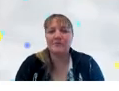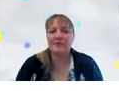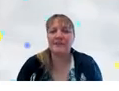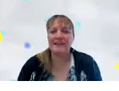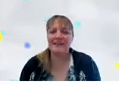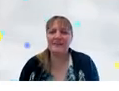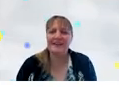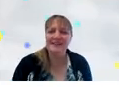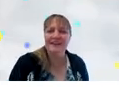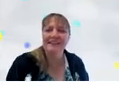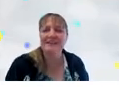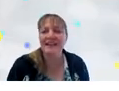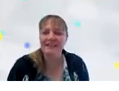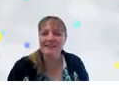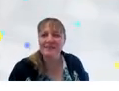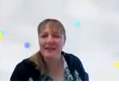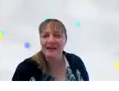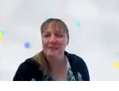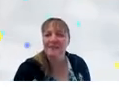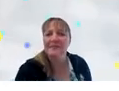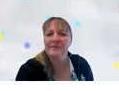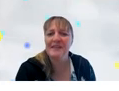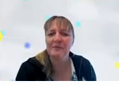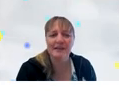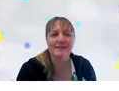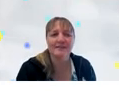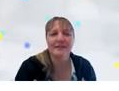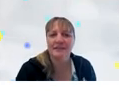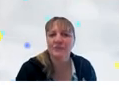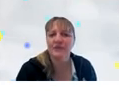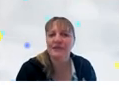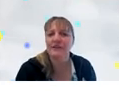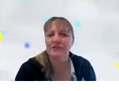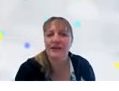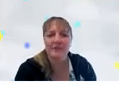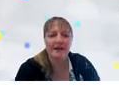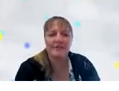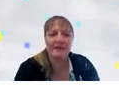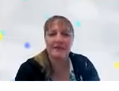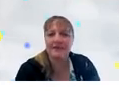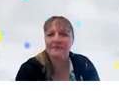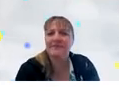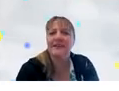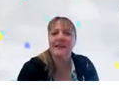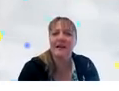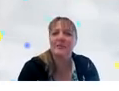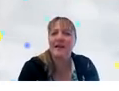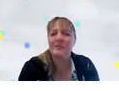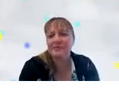vielen dank ein sehr interessantes thema das nicht nur in der steiermark quasi